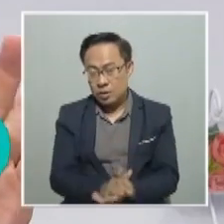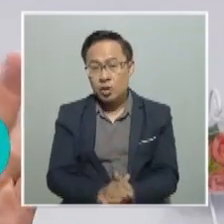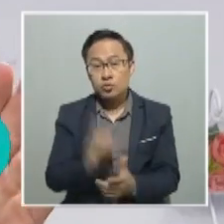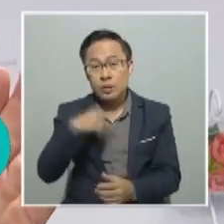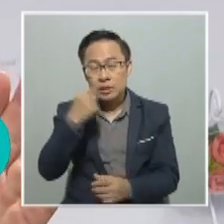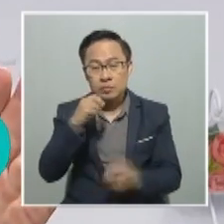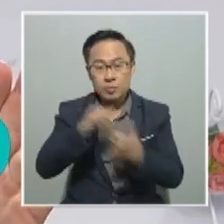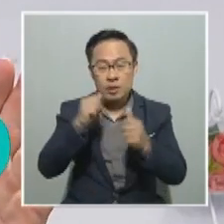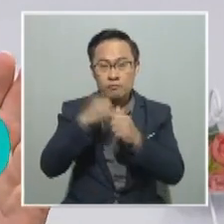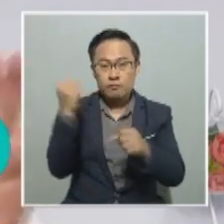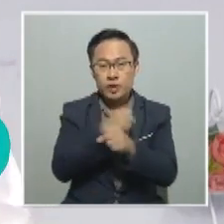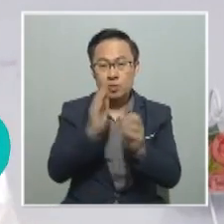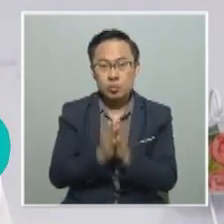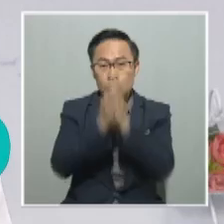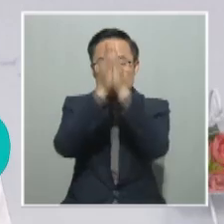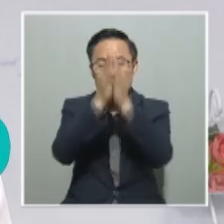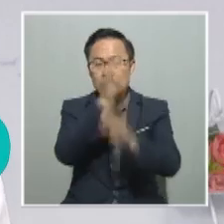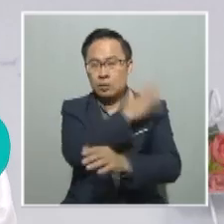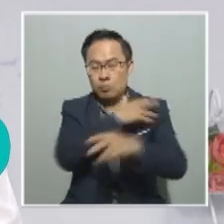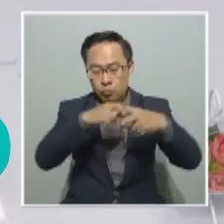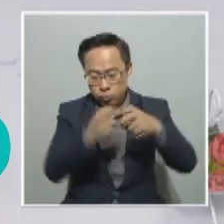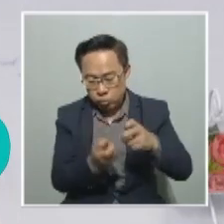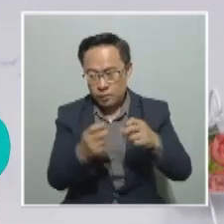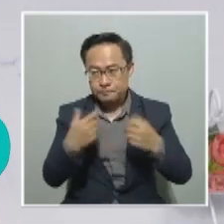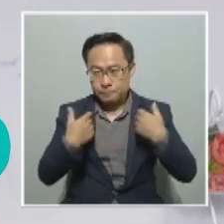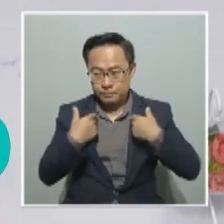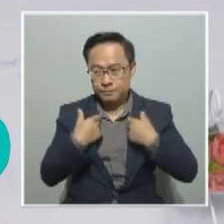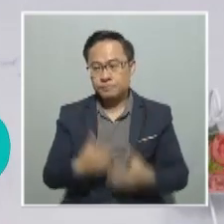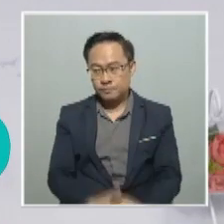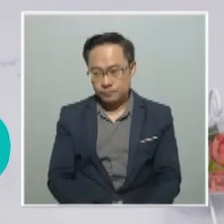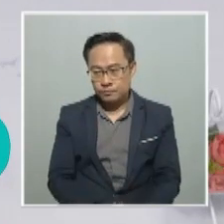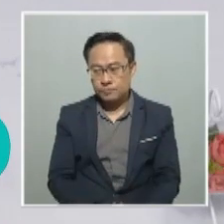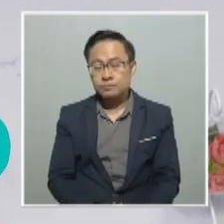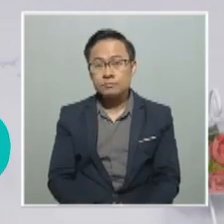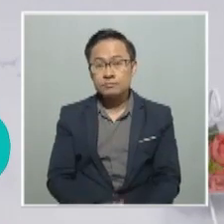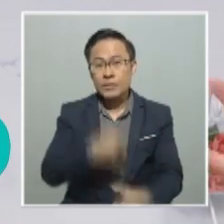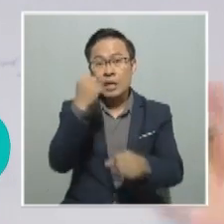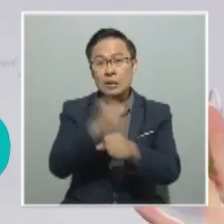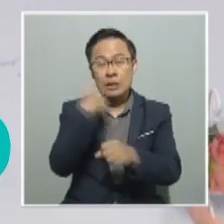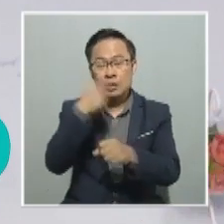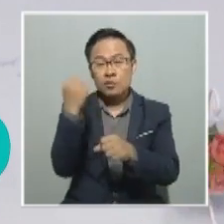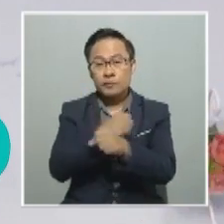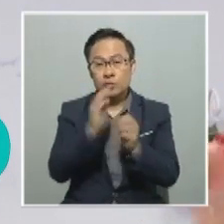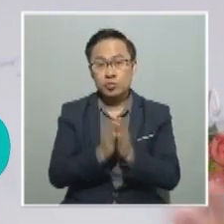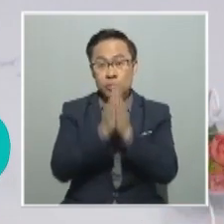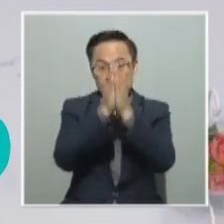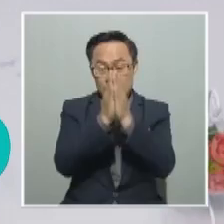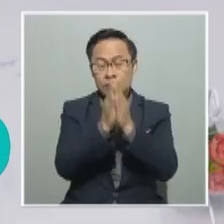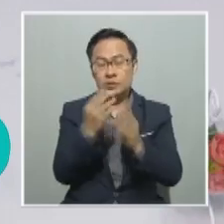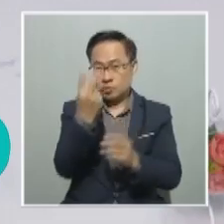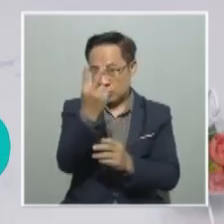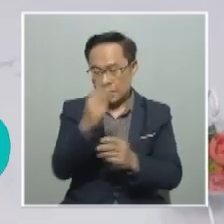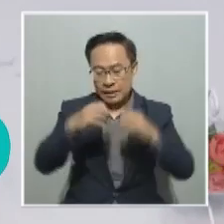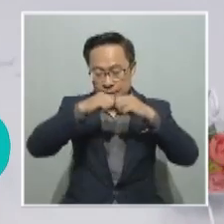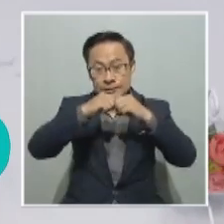ะที่ต้องใช้ไหล่ตลอดเวลา คือเล่นพวกที่ชังก้ าคือโยคะเนี่ยเขาจะแบ่งเป็นความยืดหยุ่นกับ